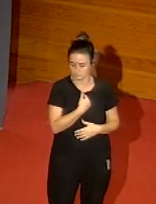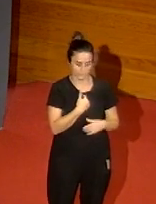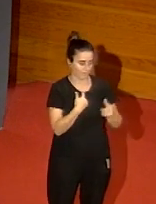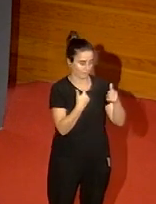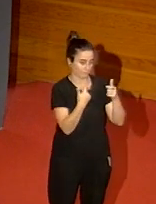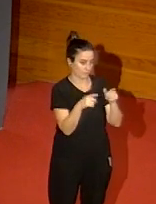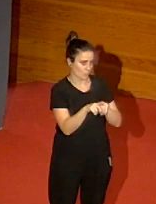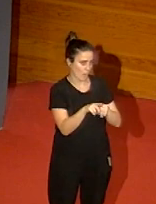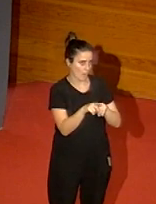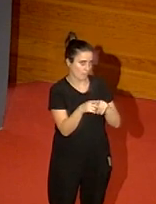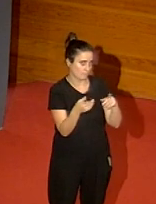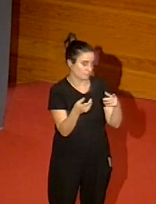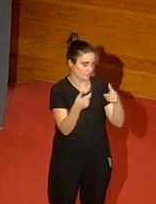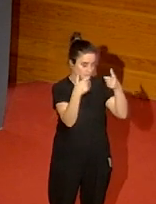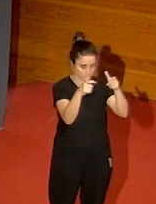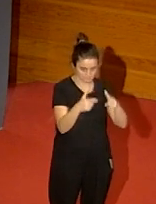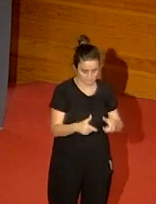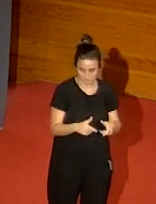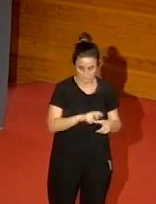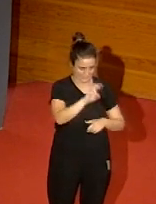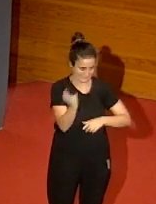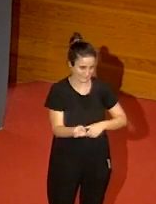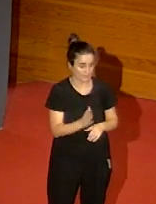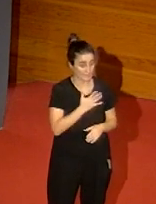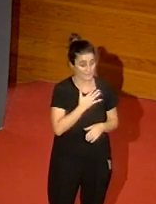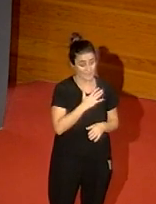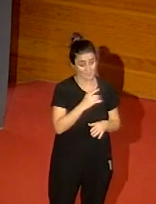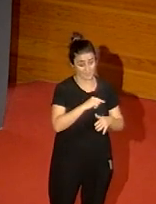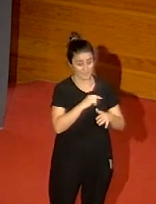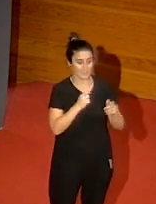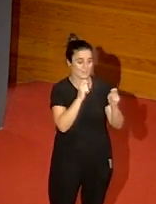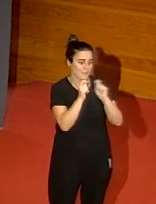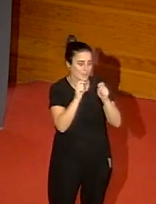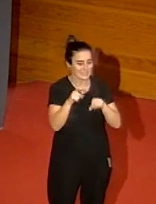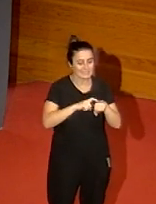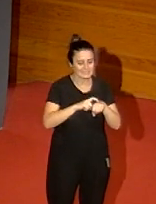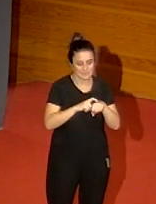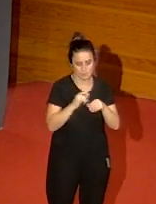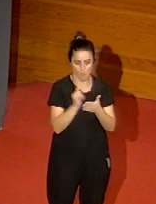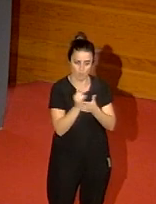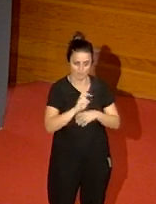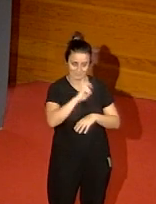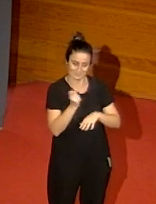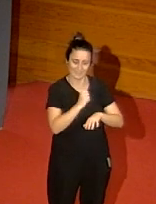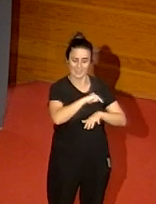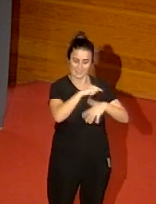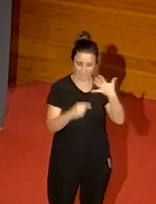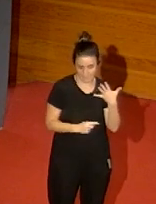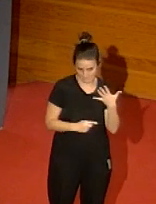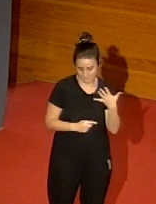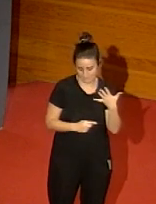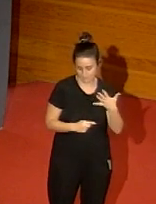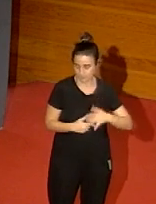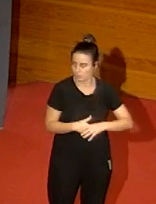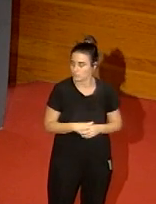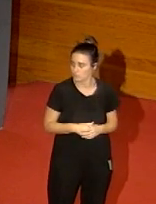kategoria hauek, baina niretzako badira bost kazetari mota. Bost kategoria daude.